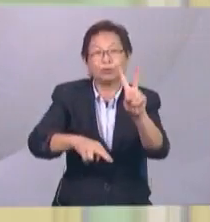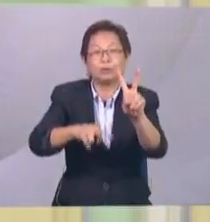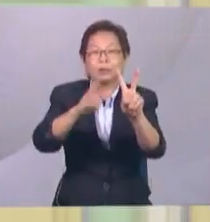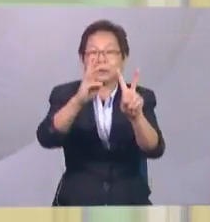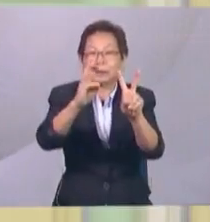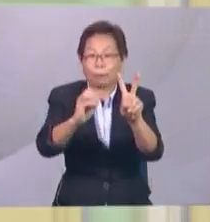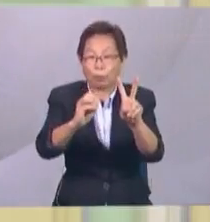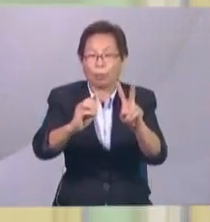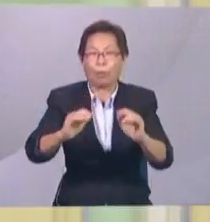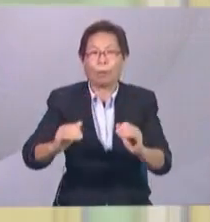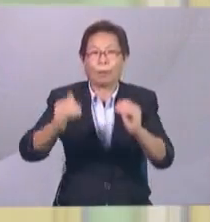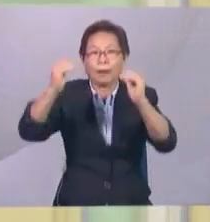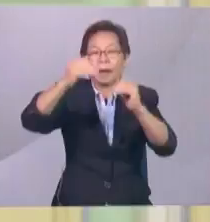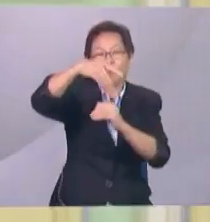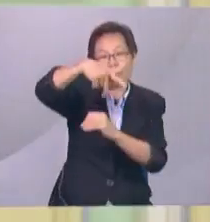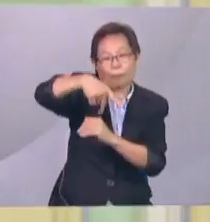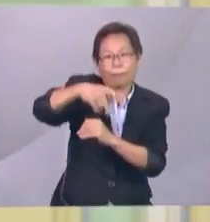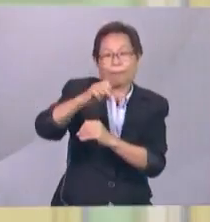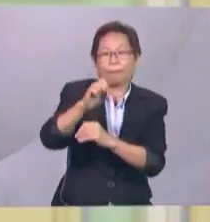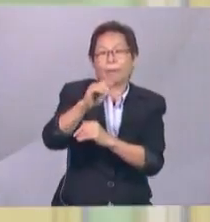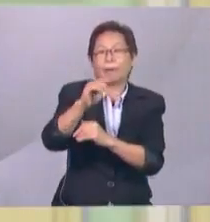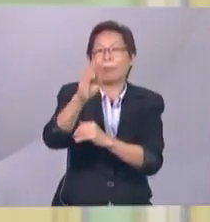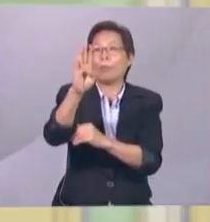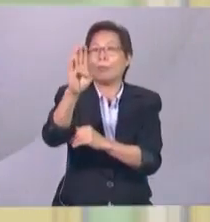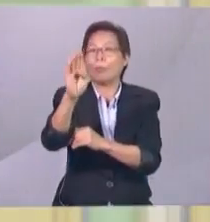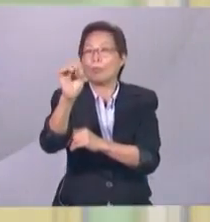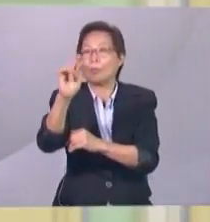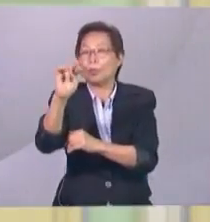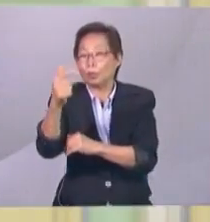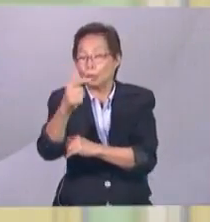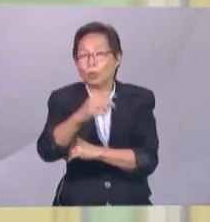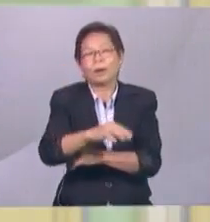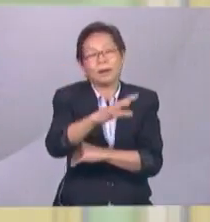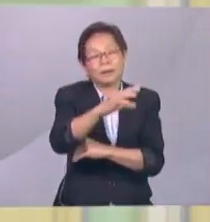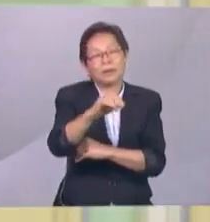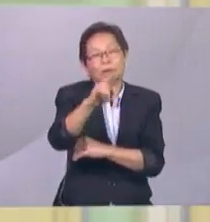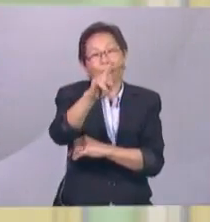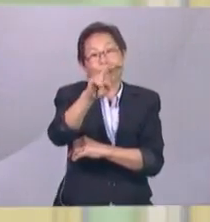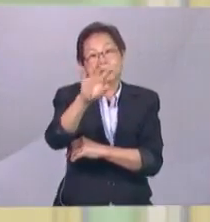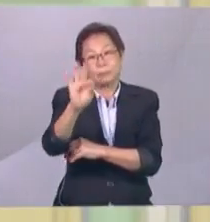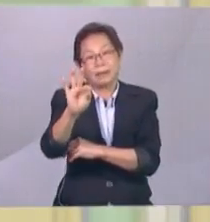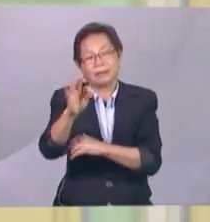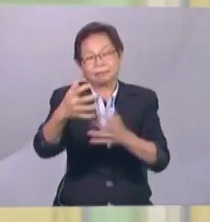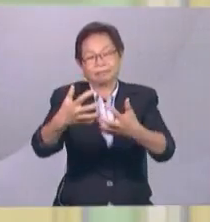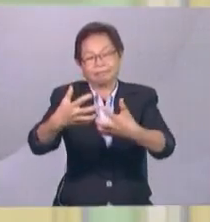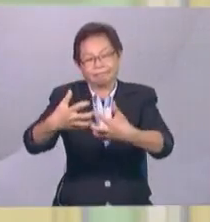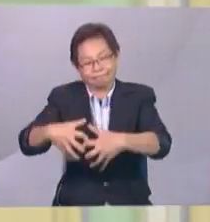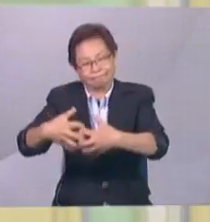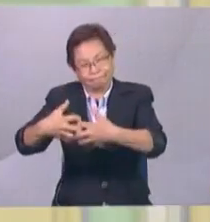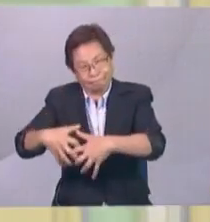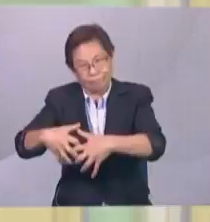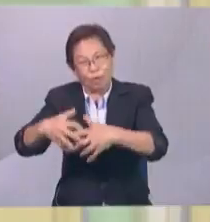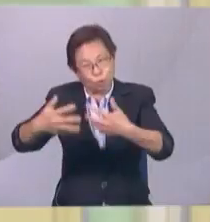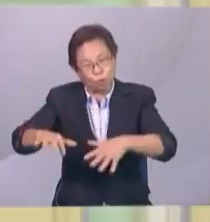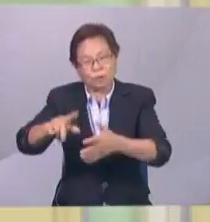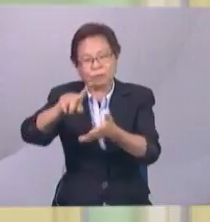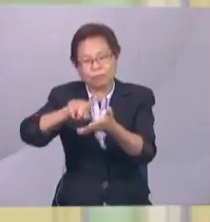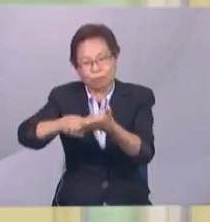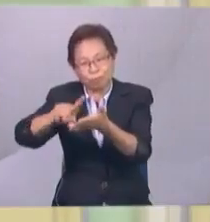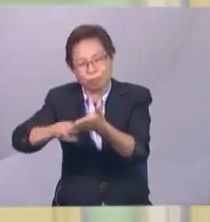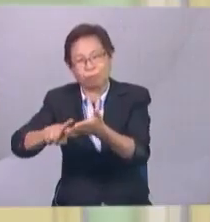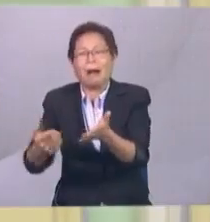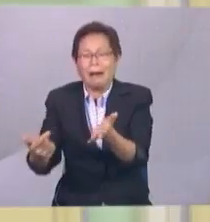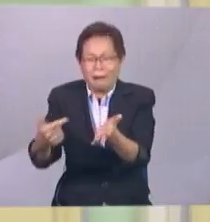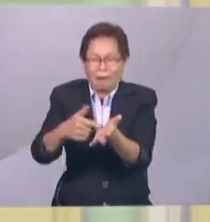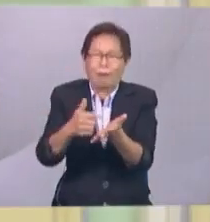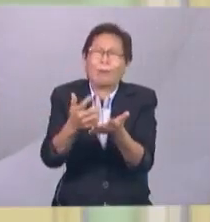260 di peringkat pemborongan dan 29 pengilang. Ingin sekali